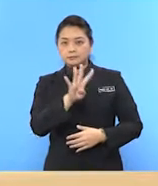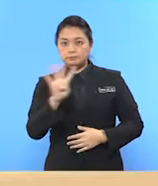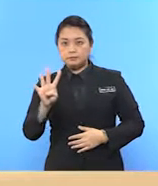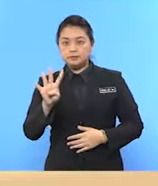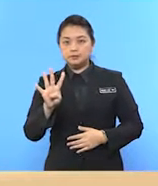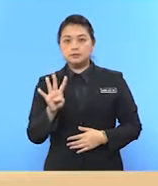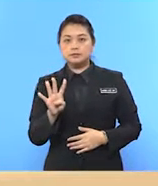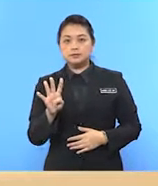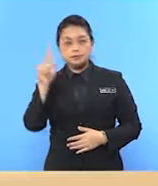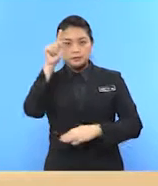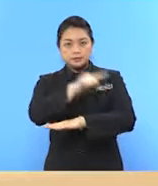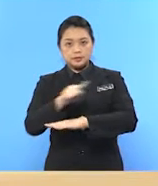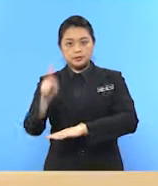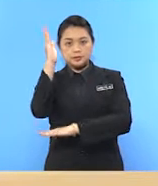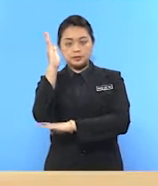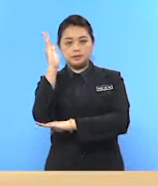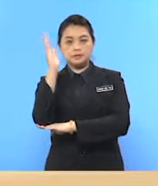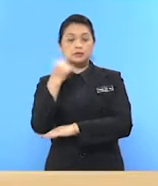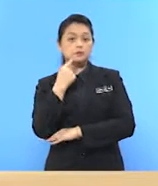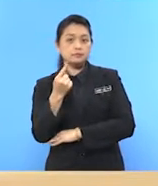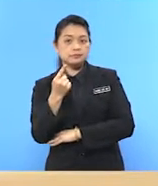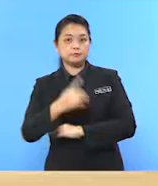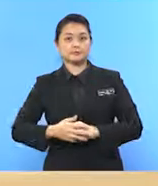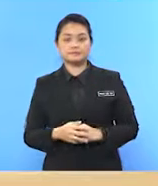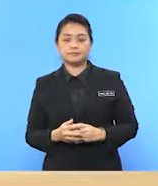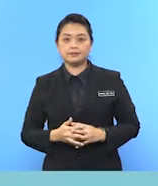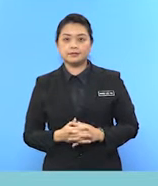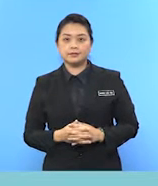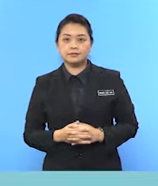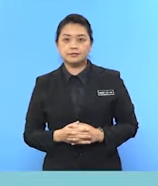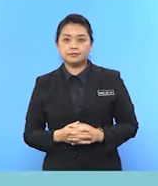keempat-empat segitiga bersudut tegak tersebut.